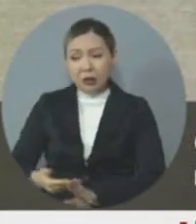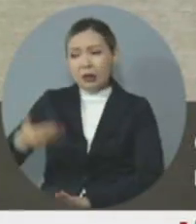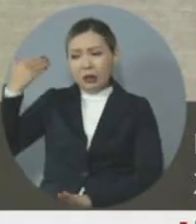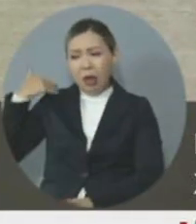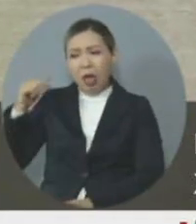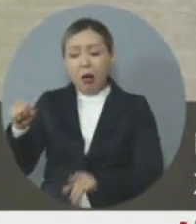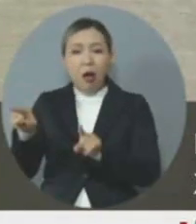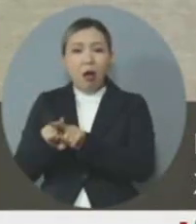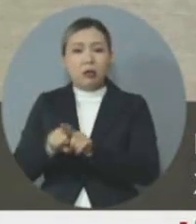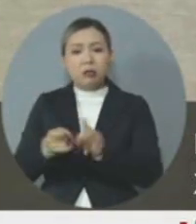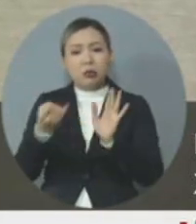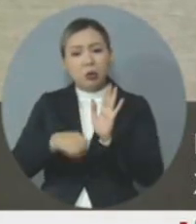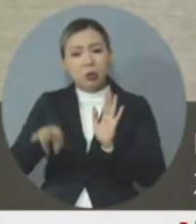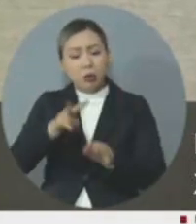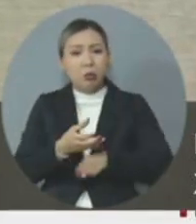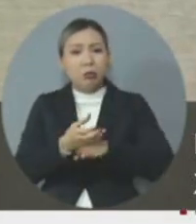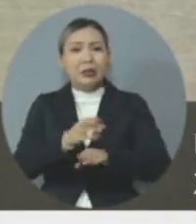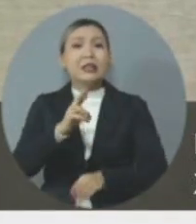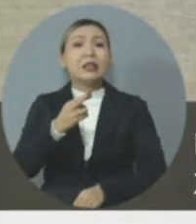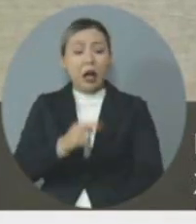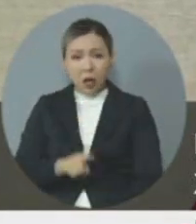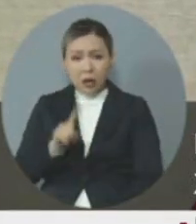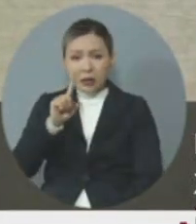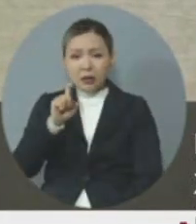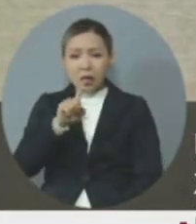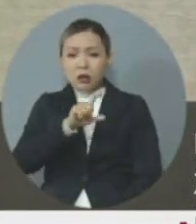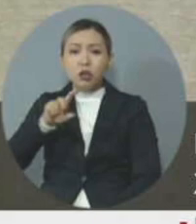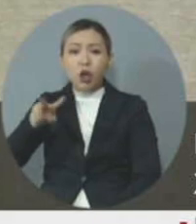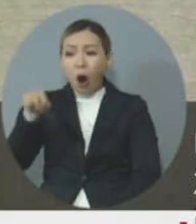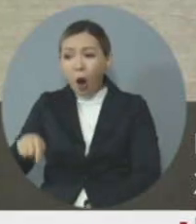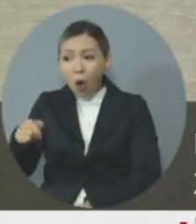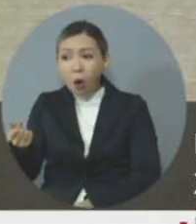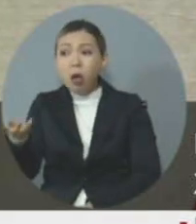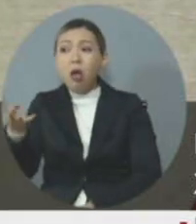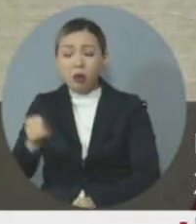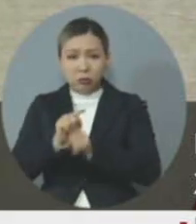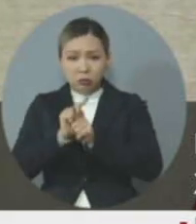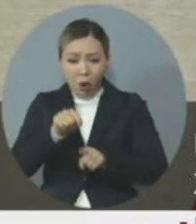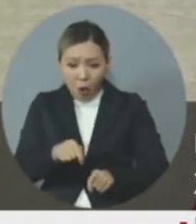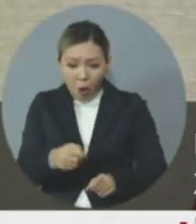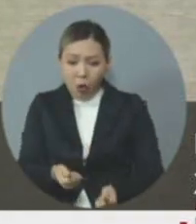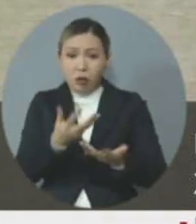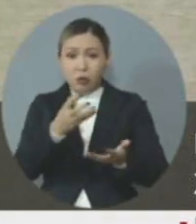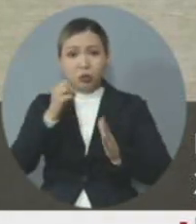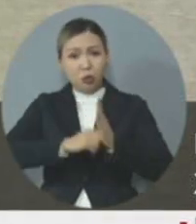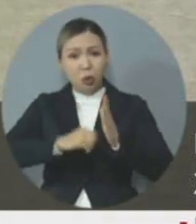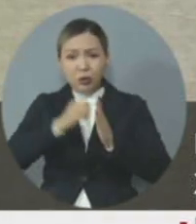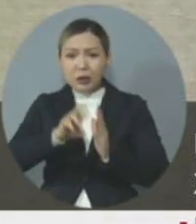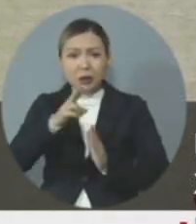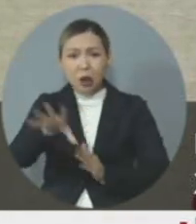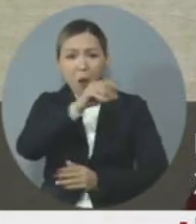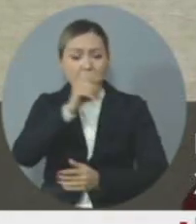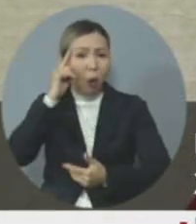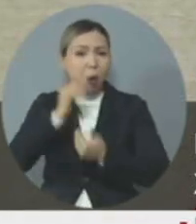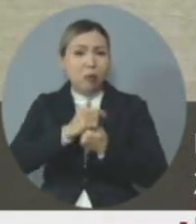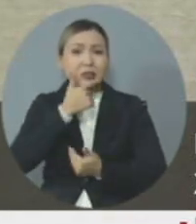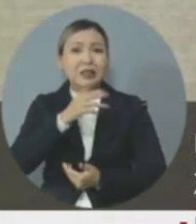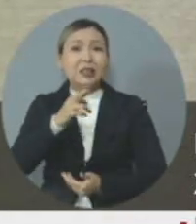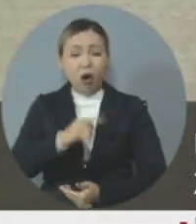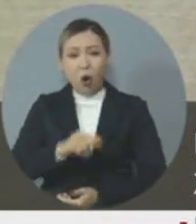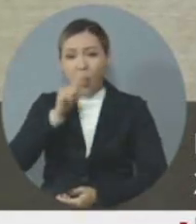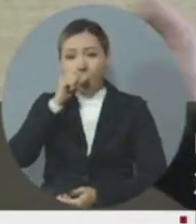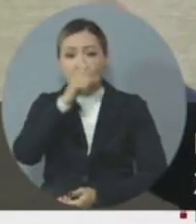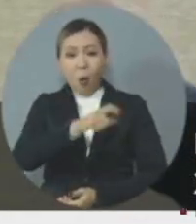Зах зээлийнх нь ханшаар нь нийлүүлнэ гэдэг үгийг яагаад тавиаг юм бэ? Тэ? Хин ч гэсэн ойлгомжтой байж та. Бид нар чинь Оросодтай бензиний гэрээ